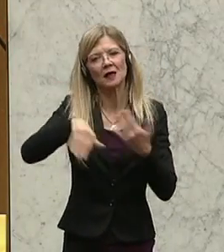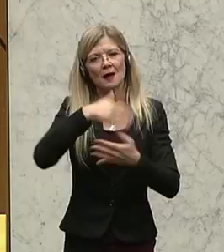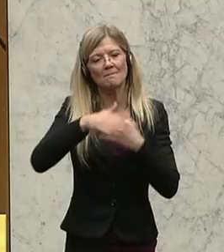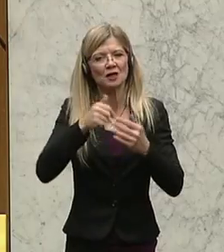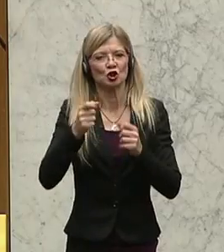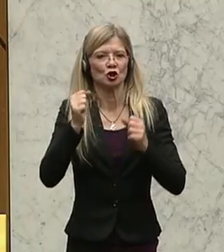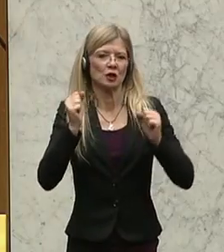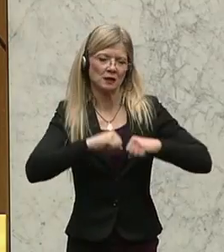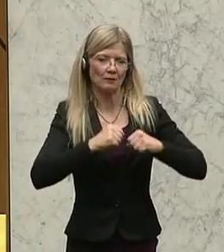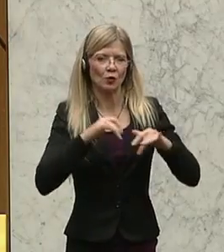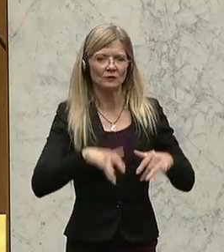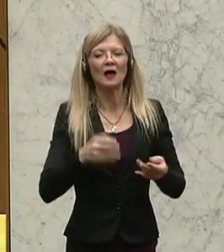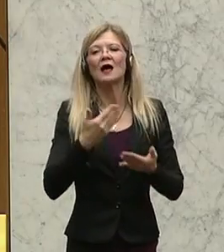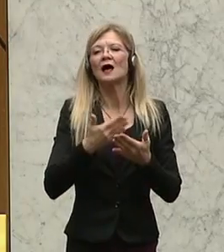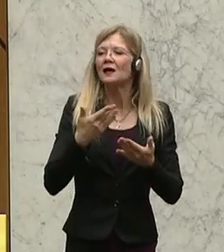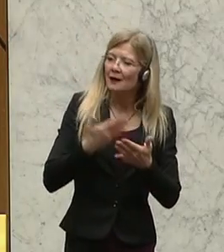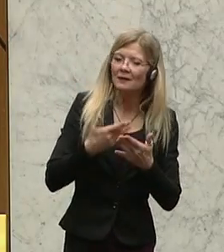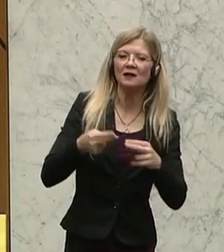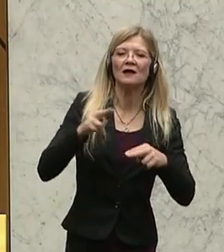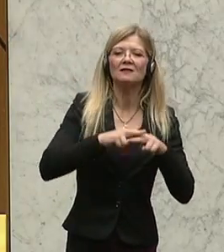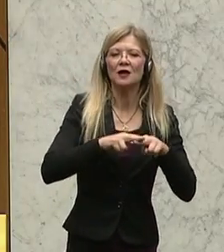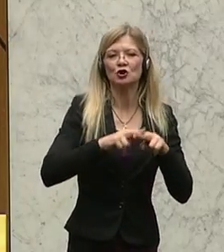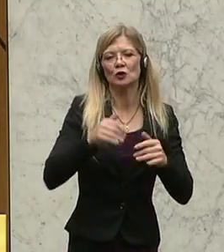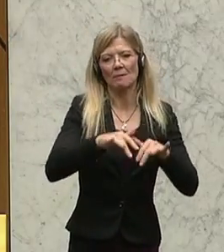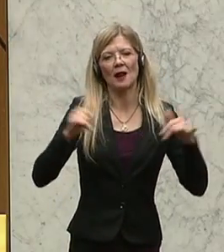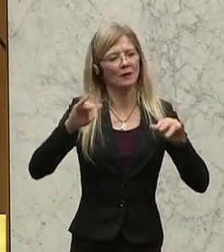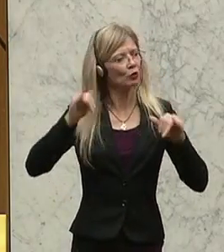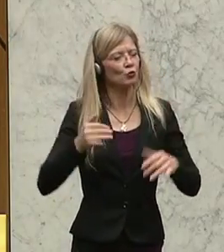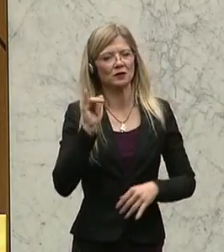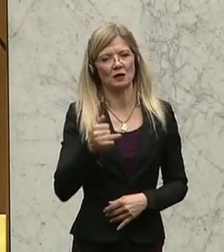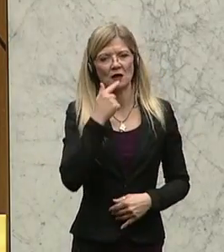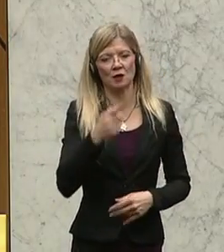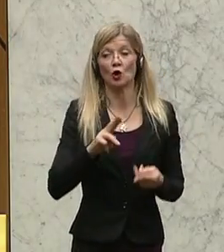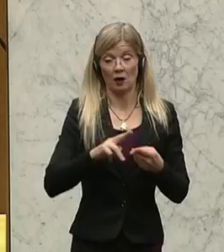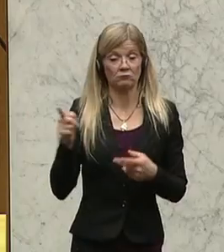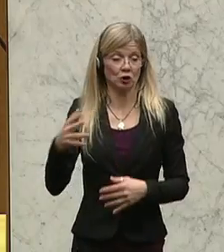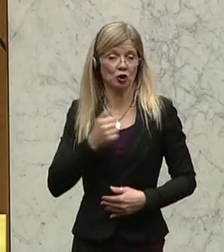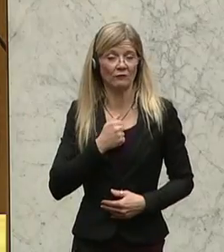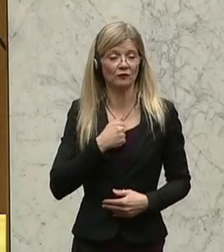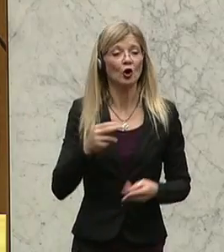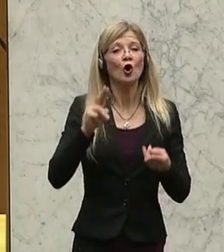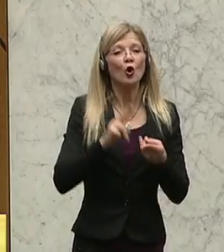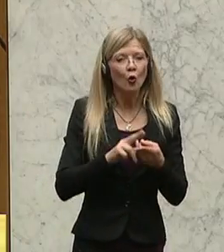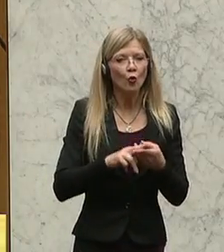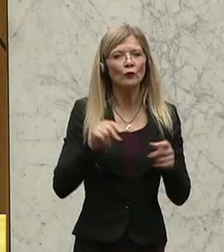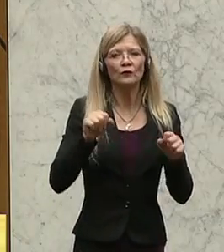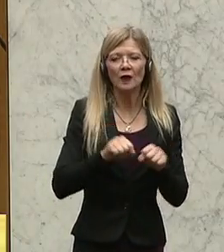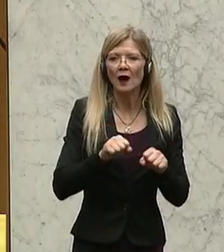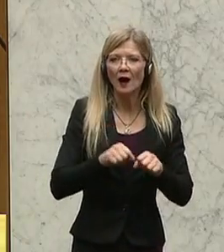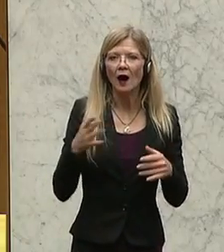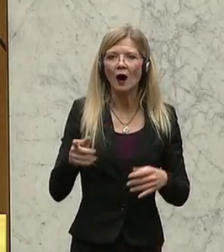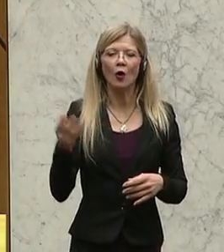Parlamente CETA zustimmen müssen. Zudem hat er erreicht, dass die in der Stellungnahme abgelehnten